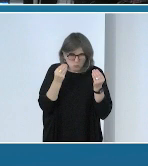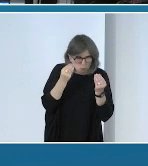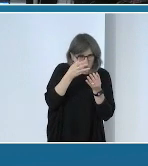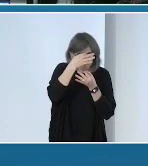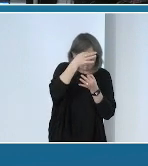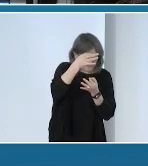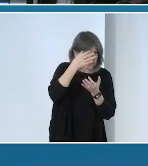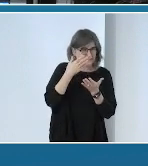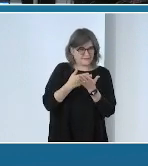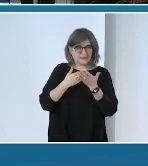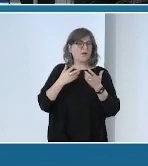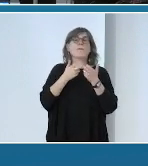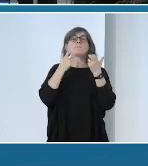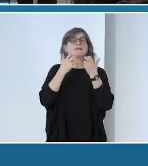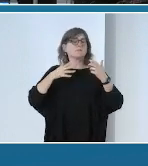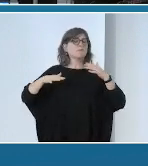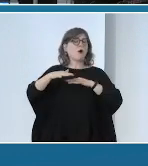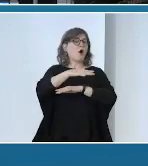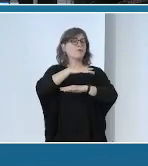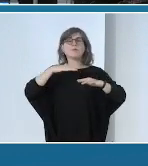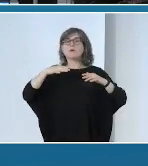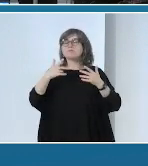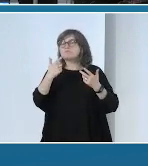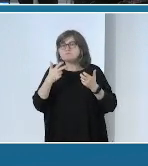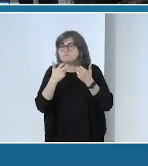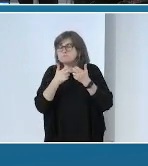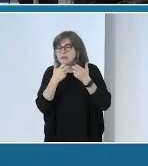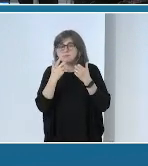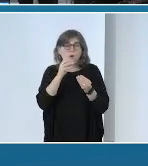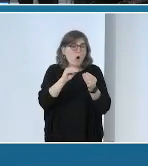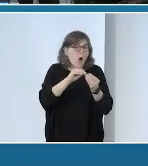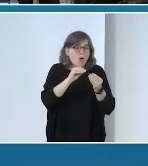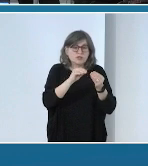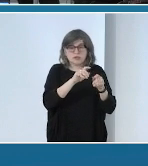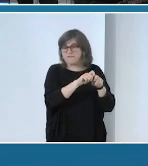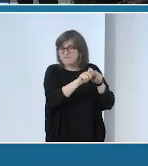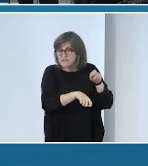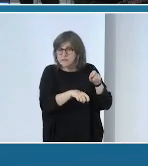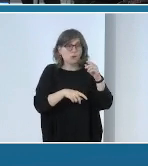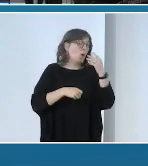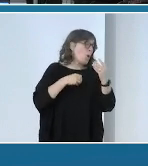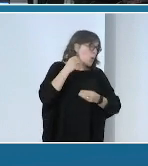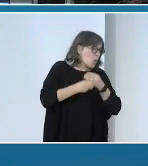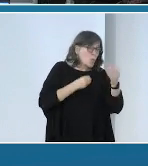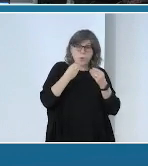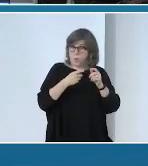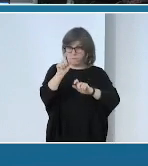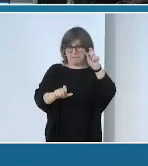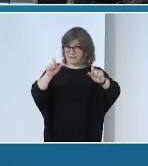Les objets de l'environnement. Les objets, ça peut être les objets inanimés, mais ça peut être aussi les